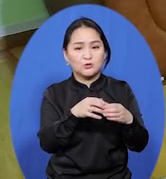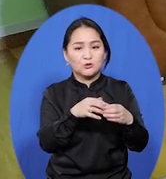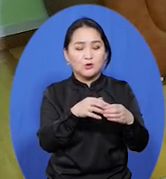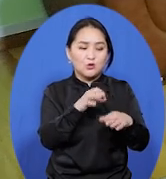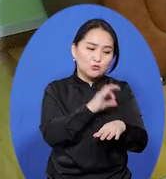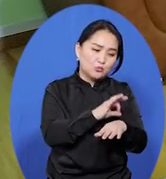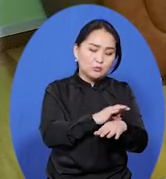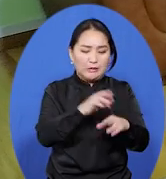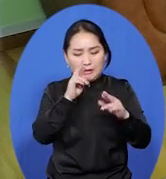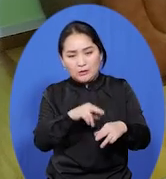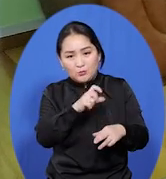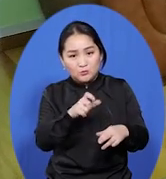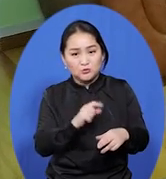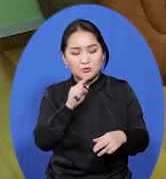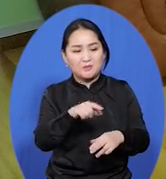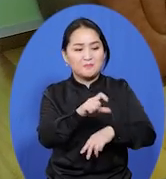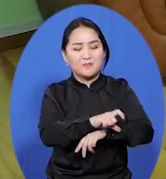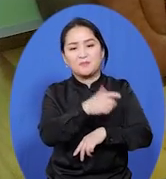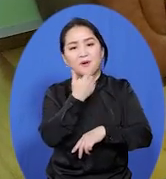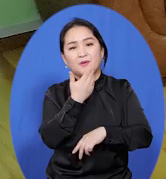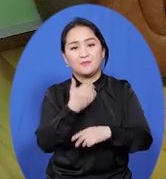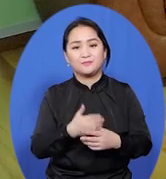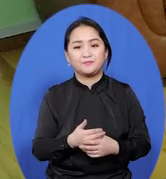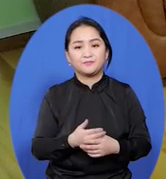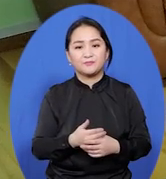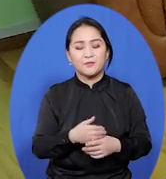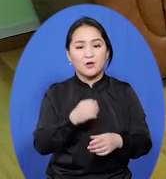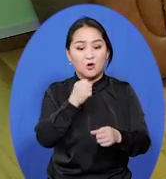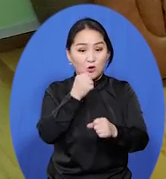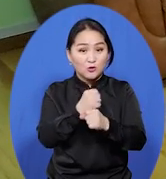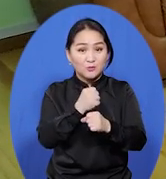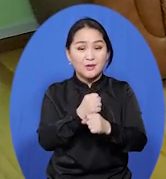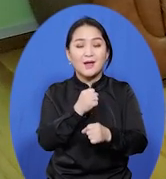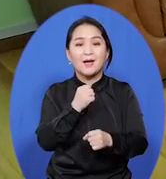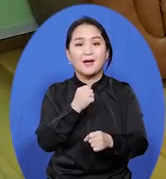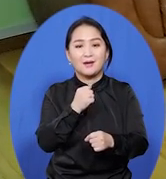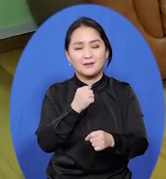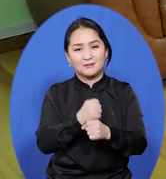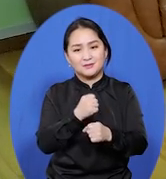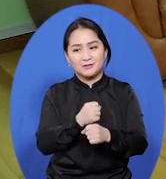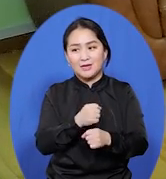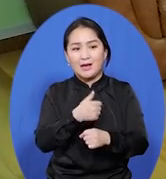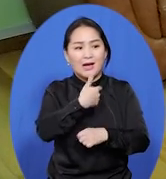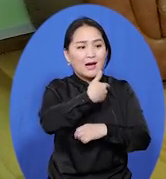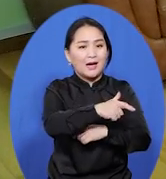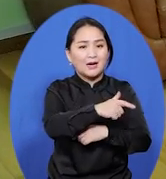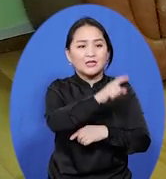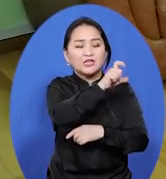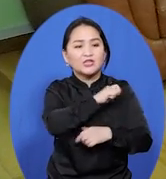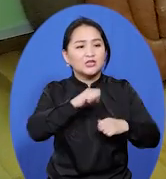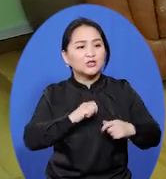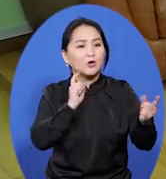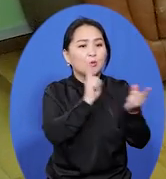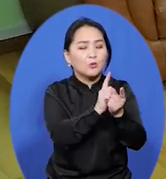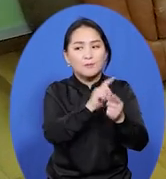өвдсөн зовсон ядарсан усууд л байгаа. Тэгэл гомдлоо танай мэрэгчлэл ирсэн байдгүйгээд. А хөдөлмөрийн ажилч яг нөгөө гадуур явж иргэдтэй уулзаж аж ахуй